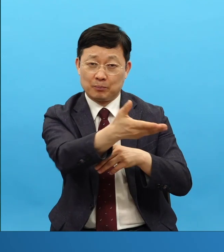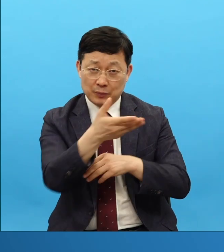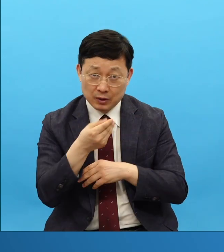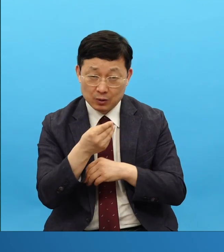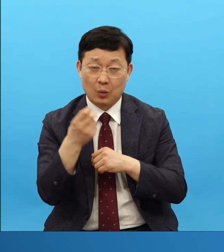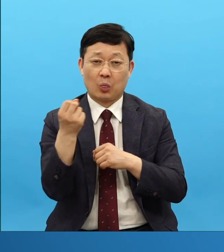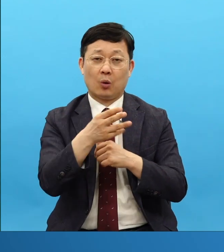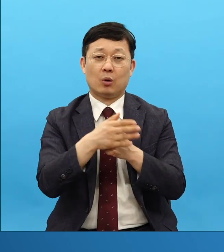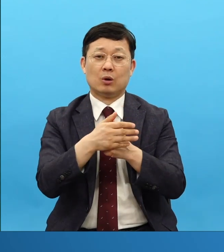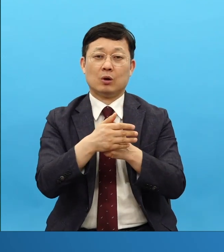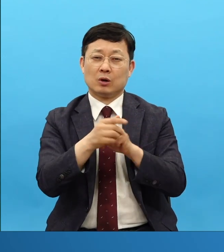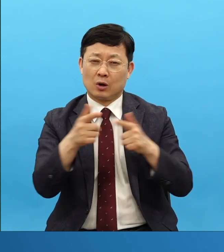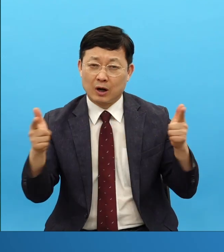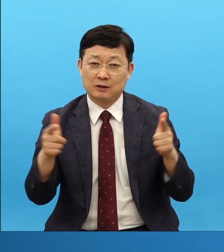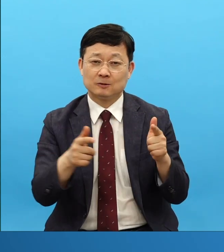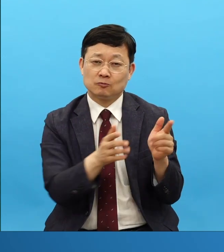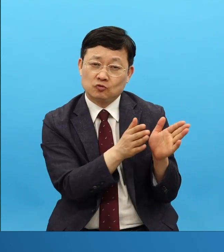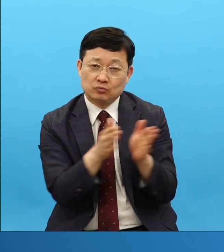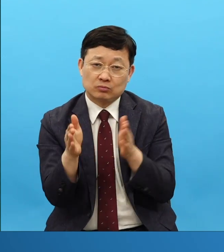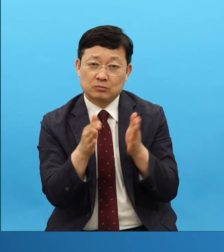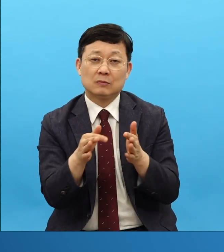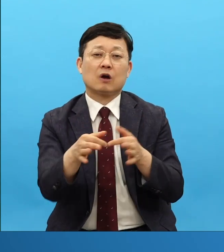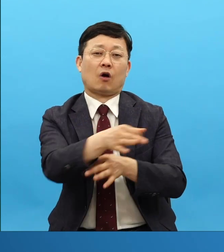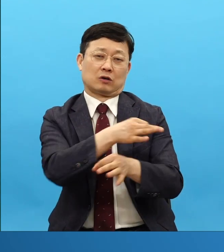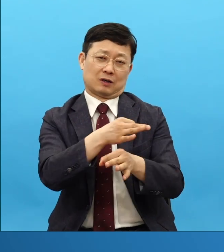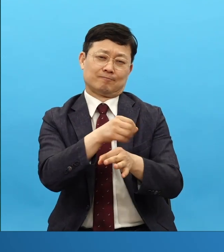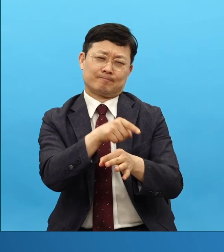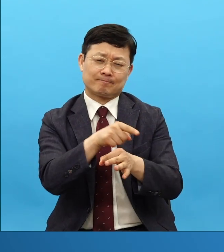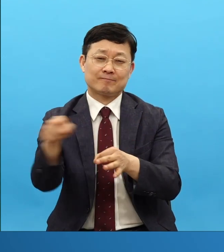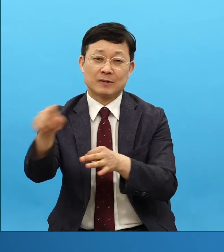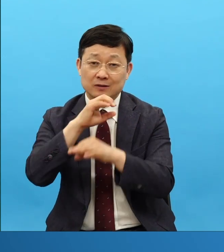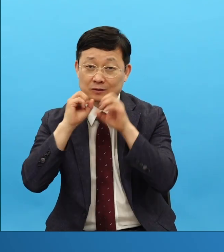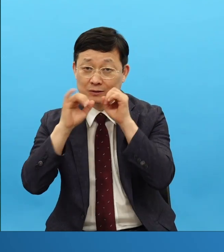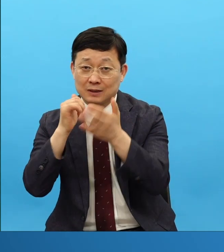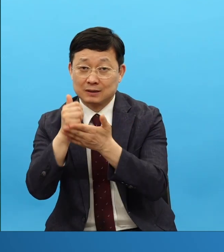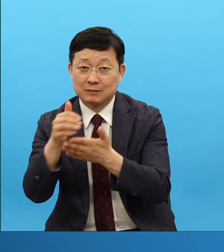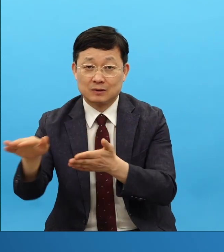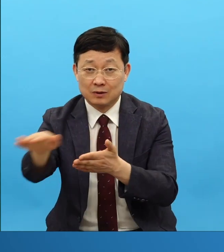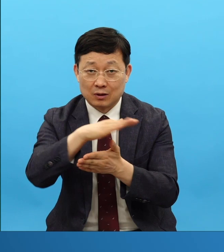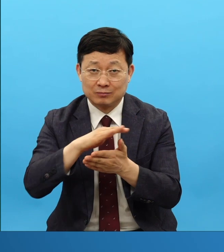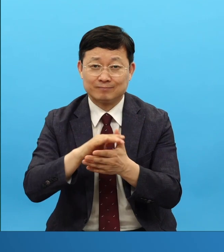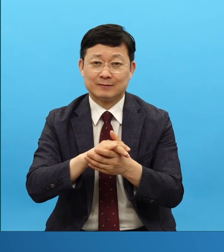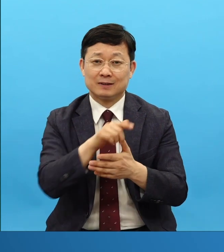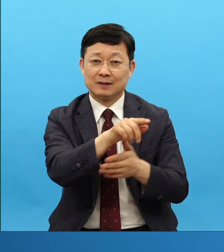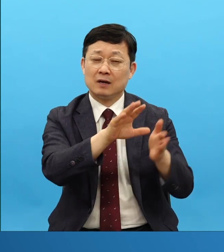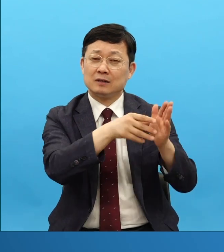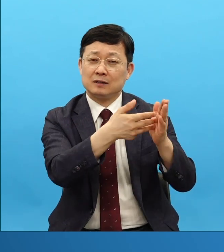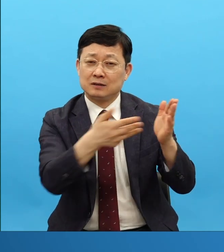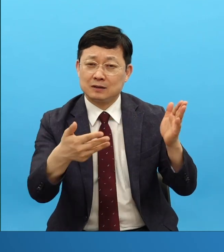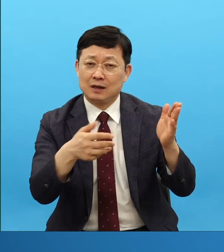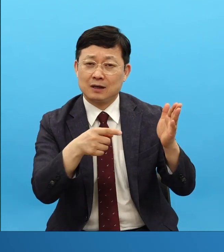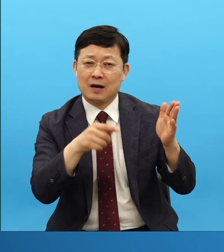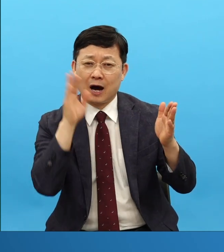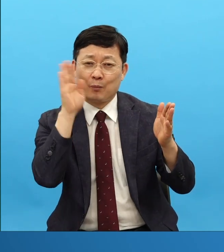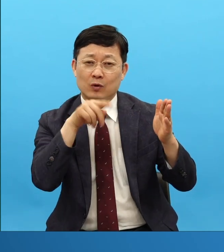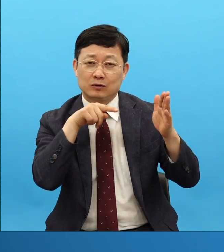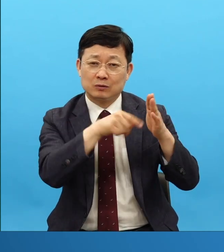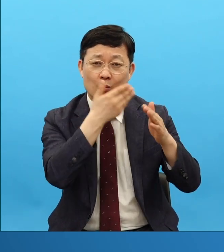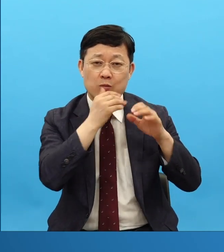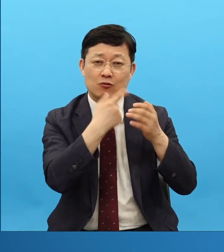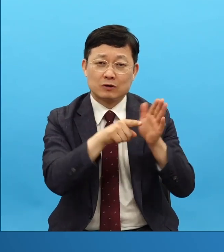시설을 갖추는 부분을 두고 모든 전도자분들의 시대 살릴 헌신을 기다리고